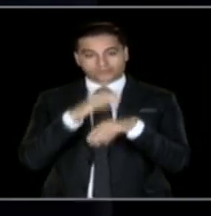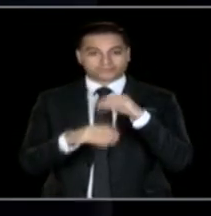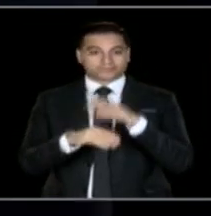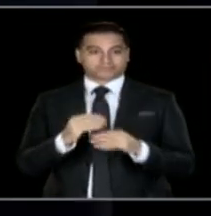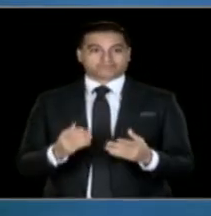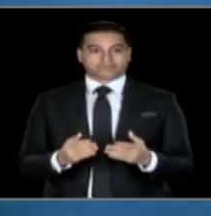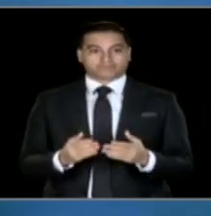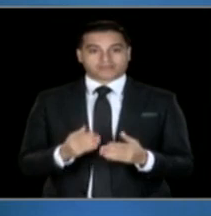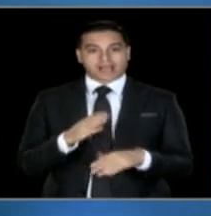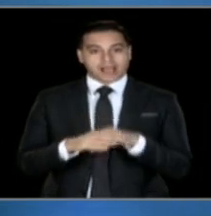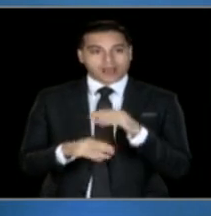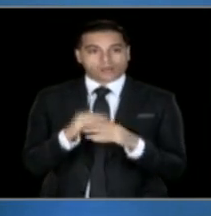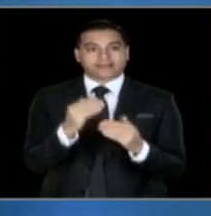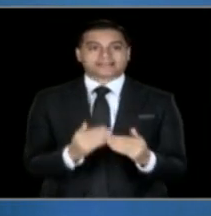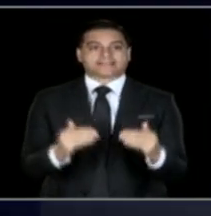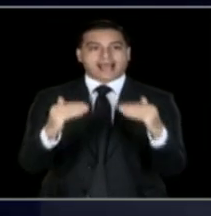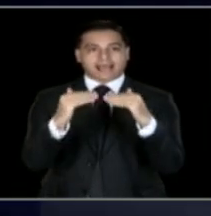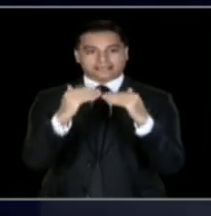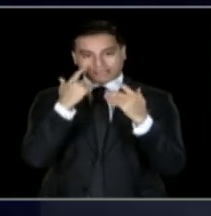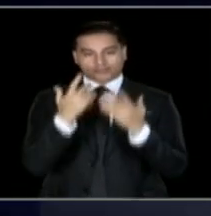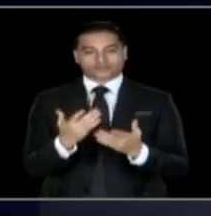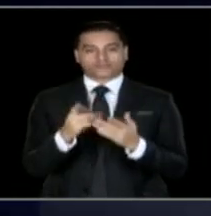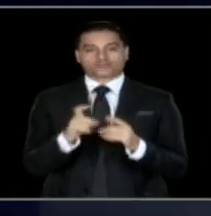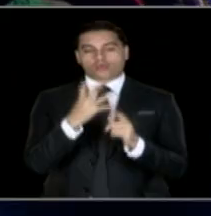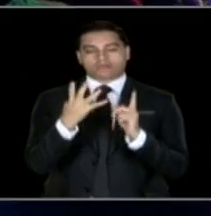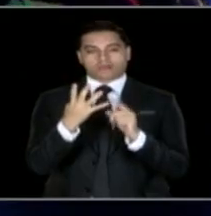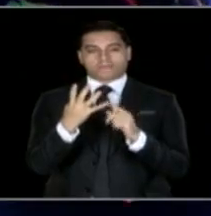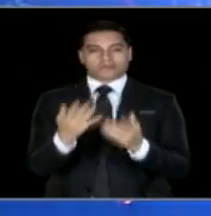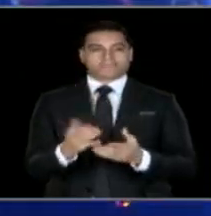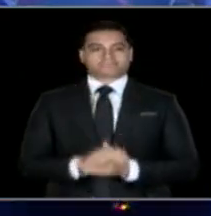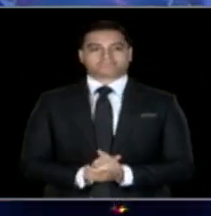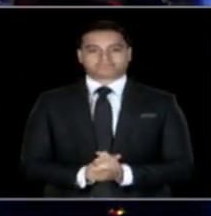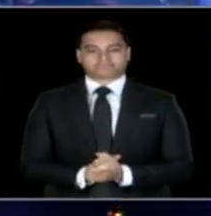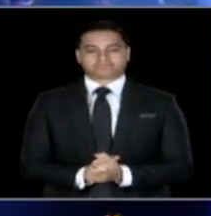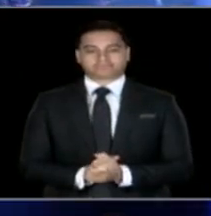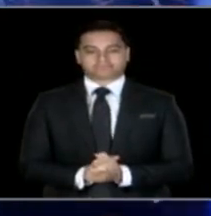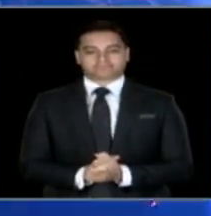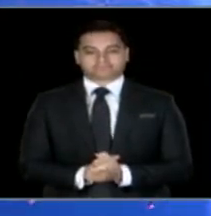نقطة. حاول تتعادل. السؤال الرابع،